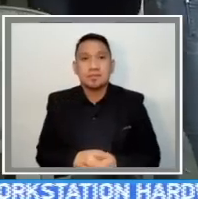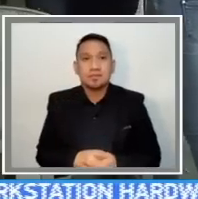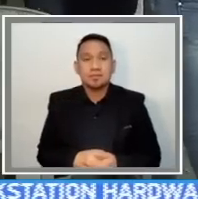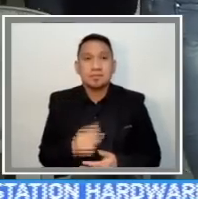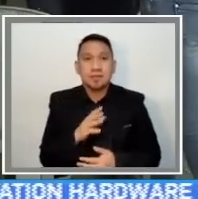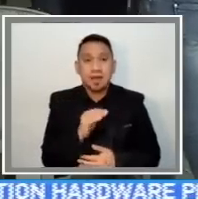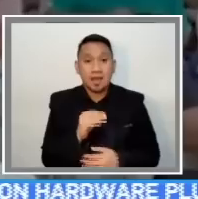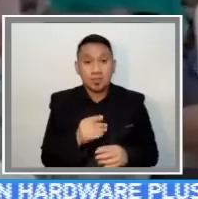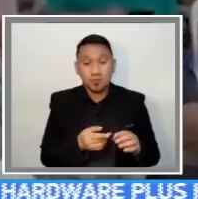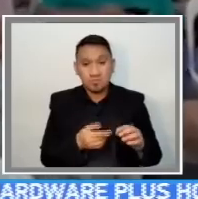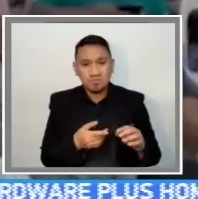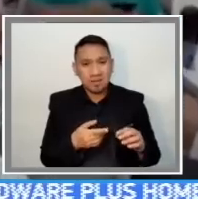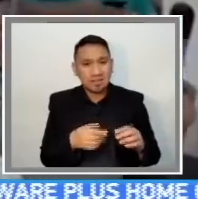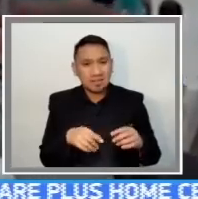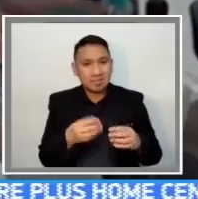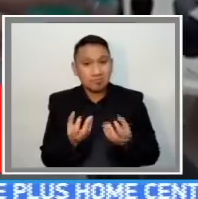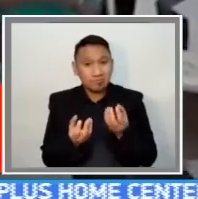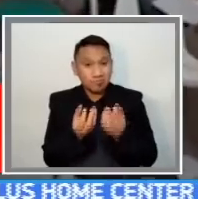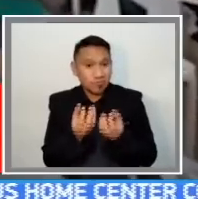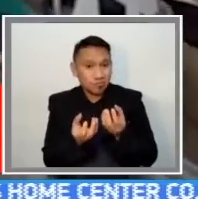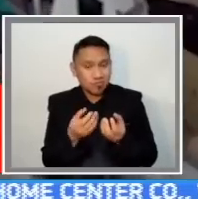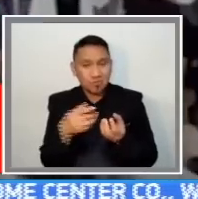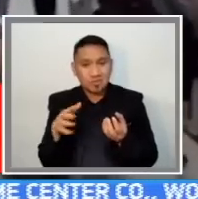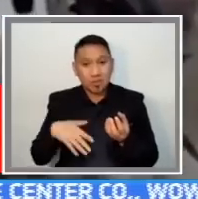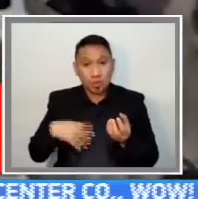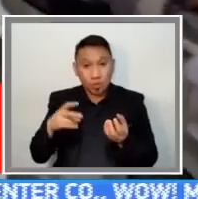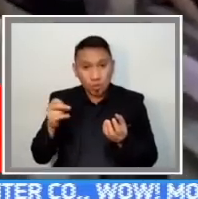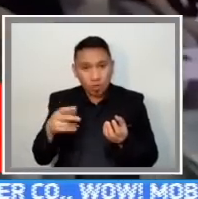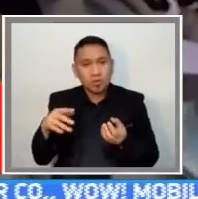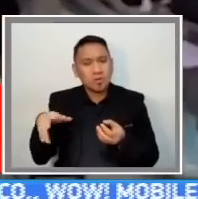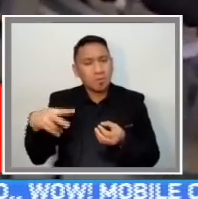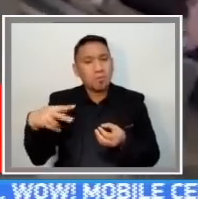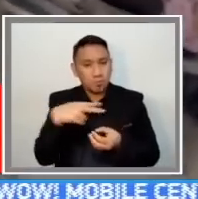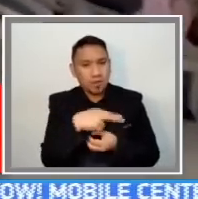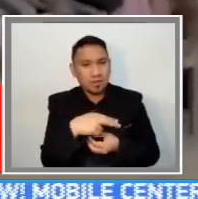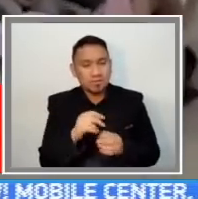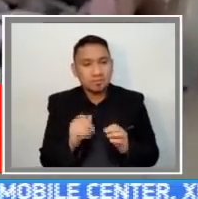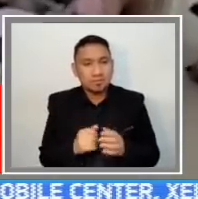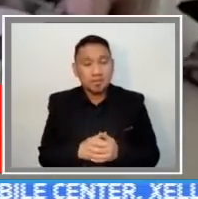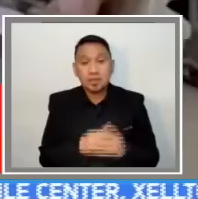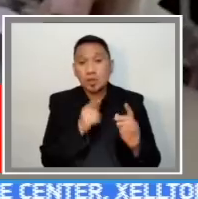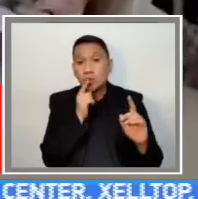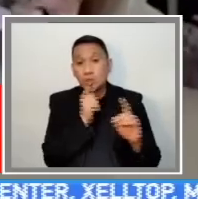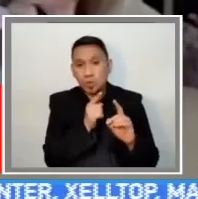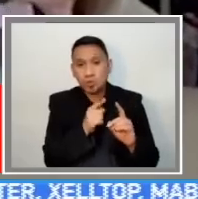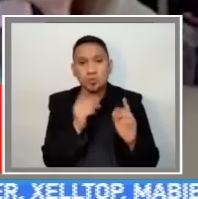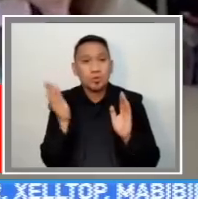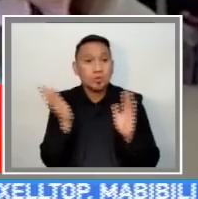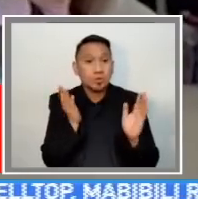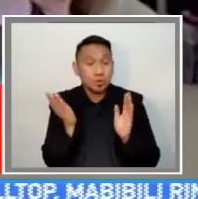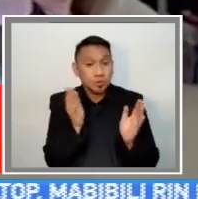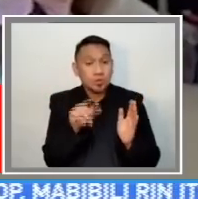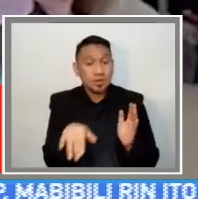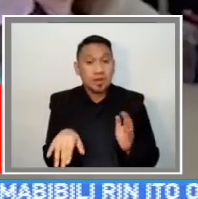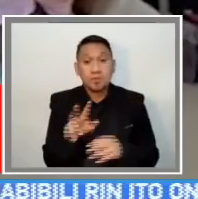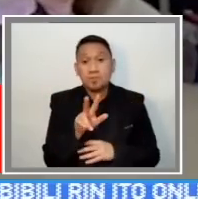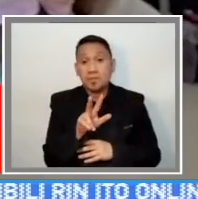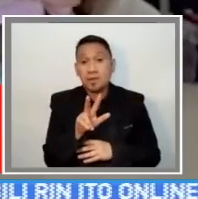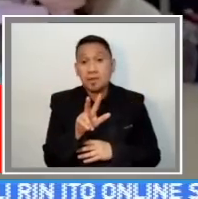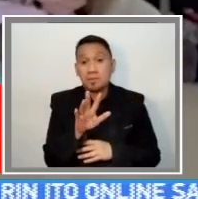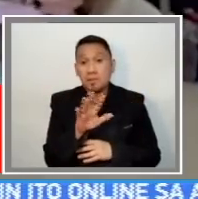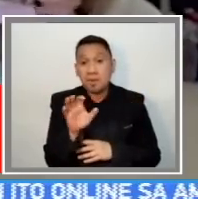at kapon. Ayon kay Quezon City Veterinarian Dr. Ana Marie Cabel, target nilang maserbisyohan ang 500 pet